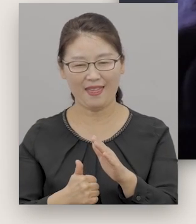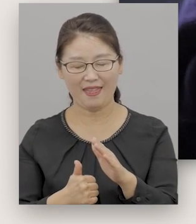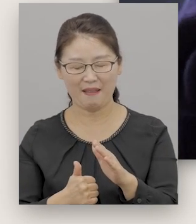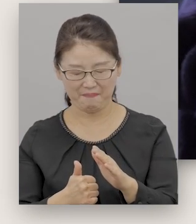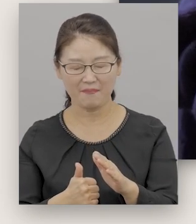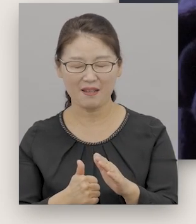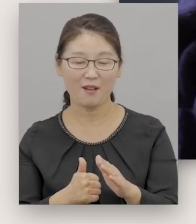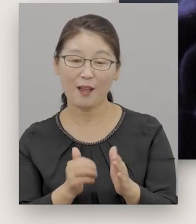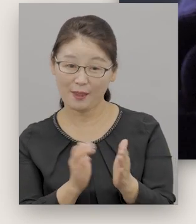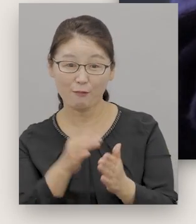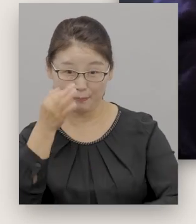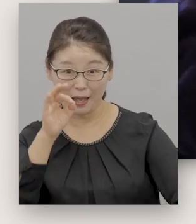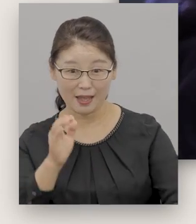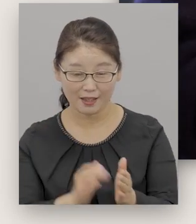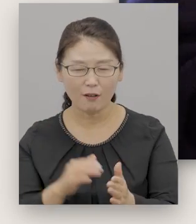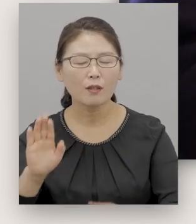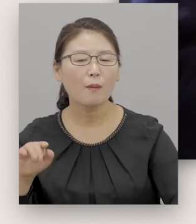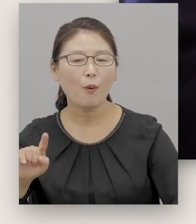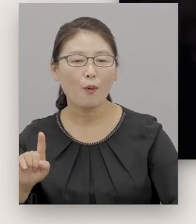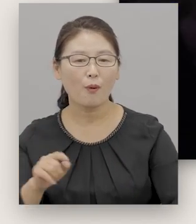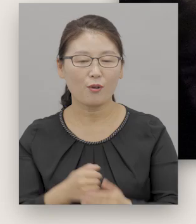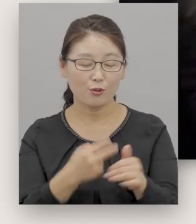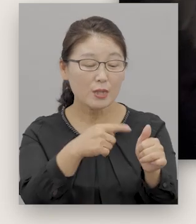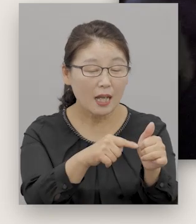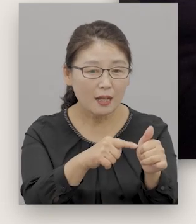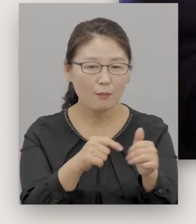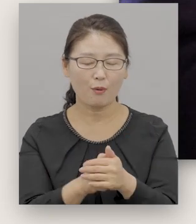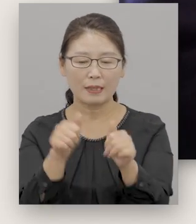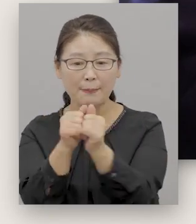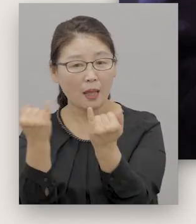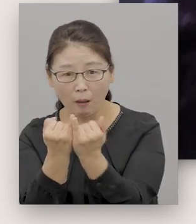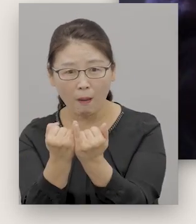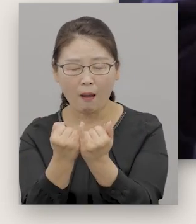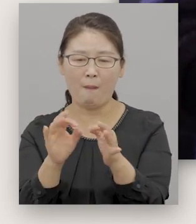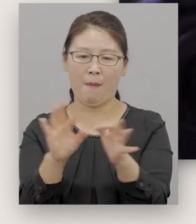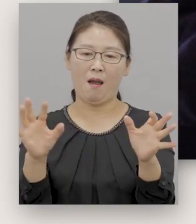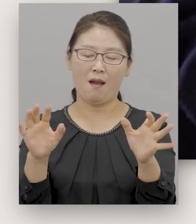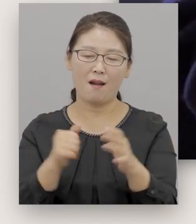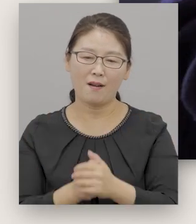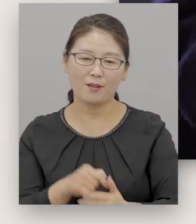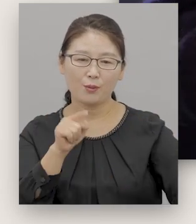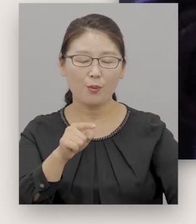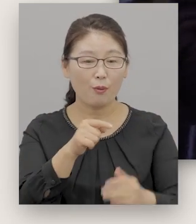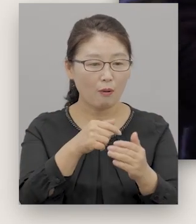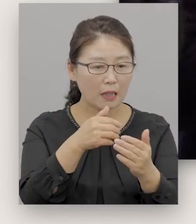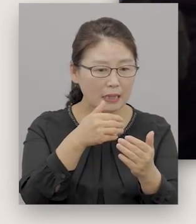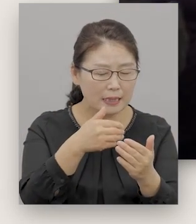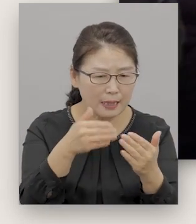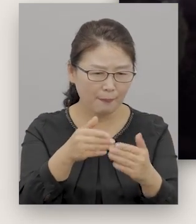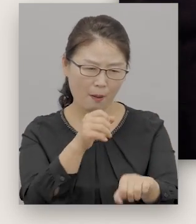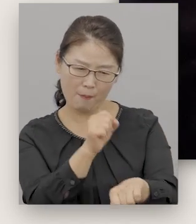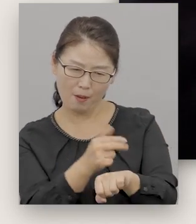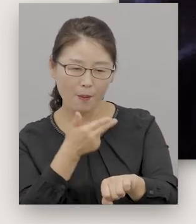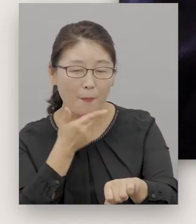중요한 점은 듀샹이 여러 경계를 넘었잖아요. 남녀성도 넘고 그 회화와 회화가 아닌 것과 예술과 예술이지 않은 것의